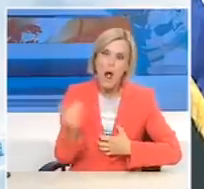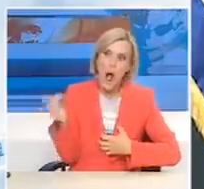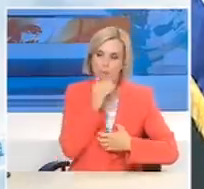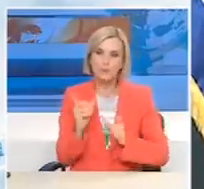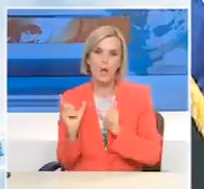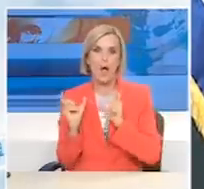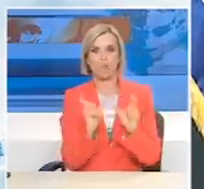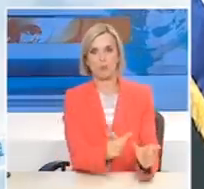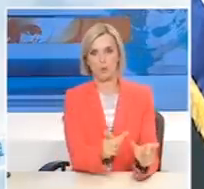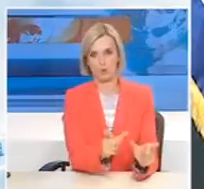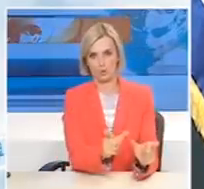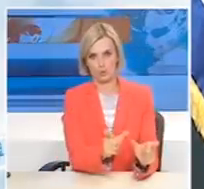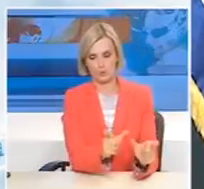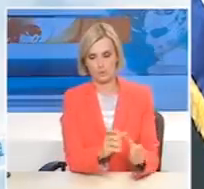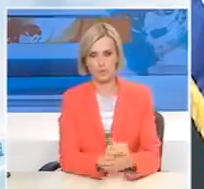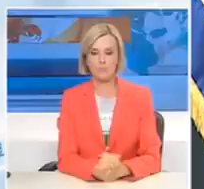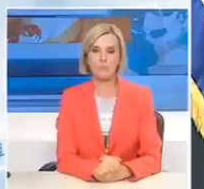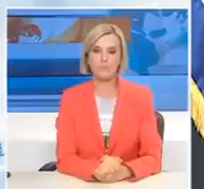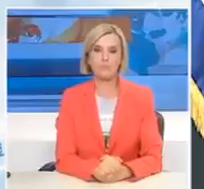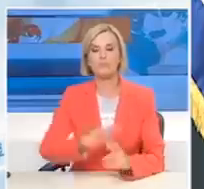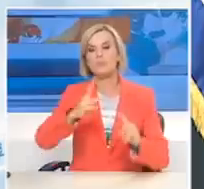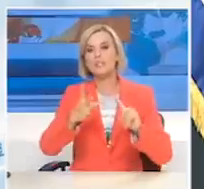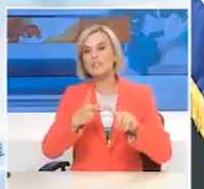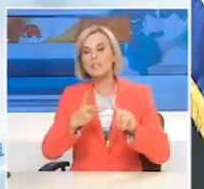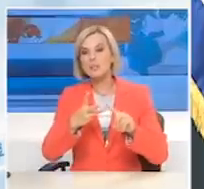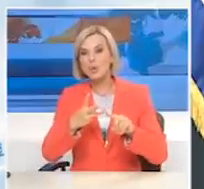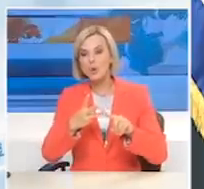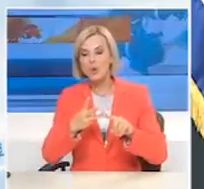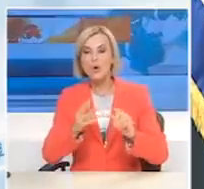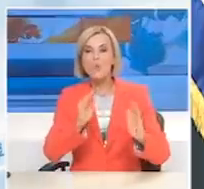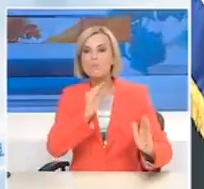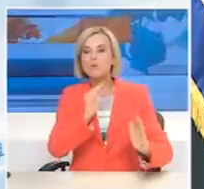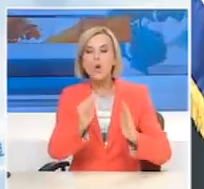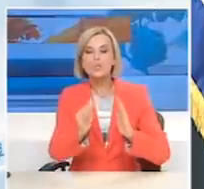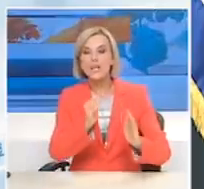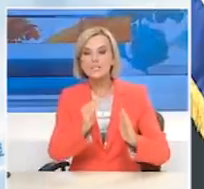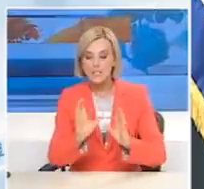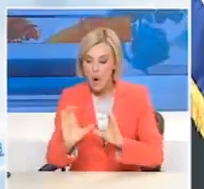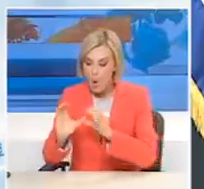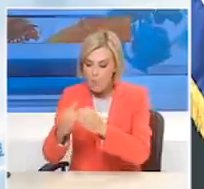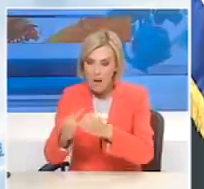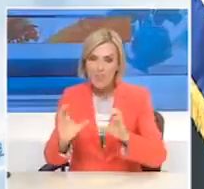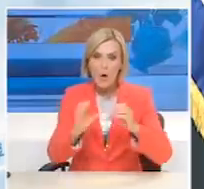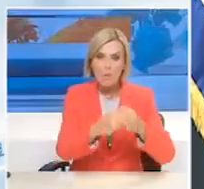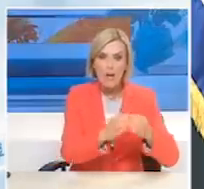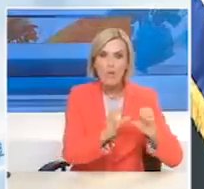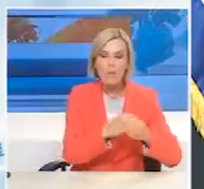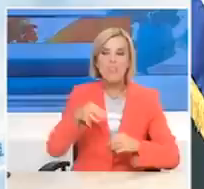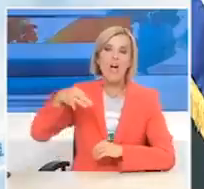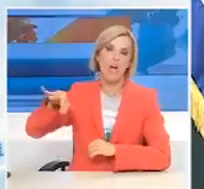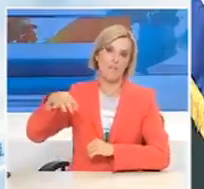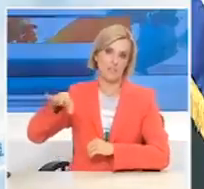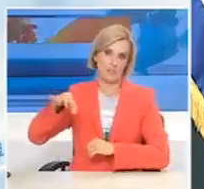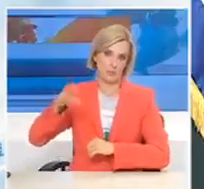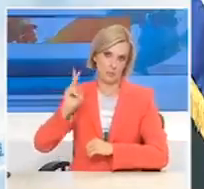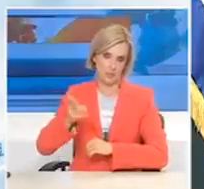Τρίτον, θα πρέπει να γίνεται με σκοπό να προστατευτούν οι ομάδες αυξημένου κινδύνου, για τις οποίες μίλησα και προηγουμένως,